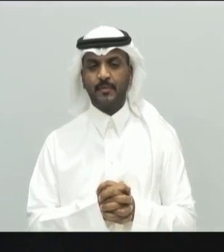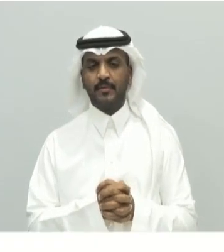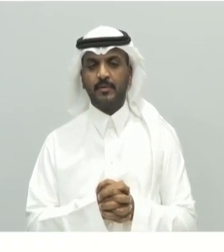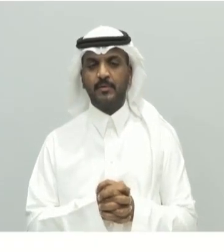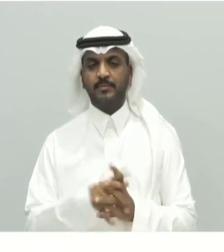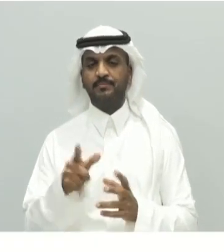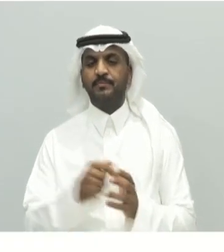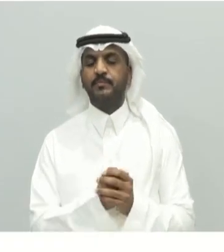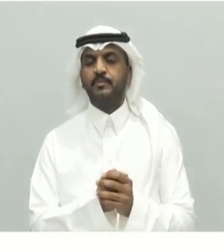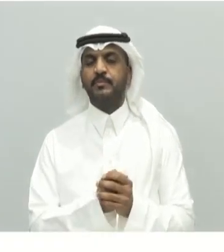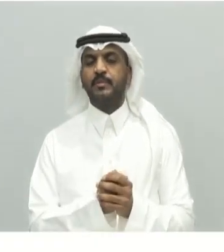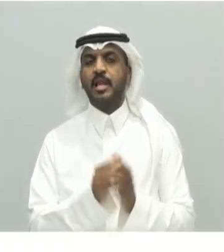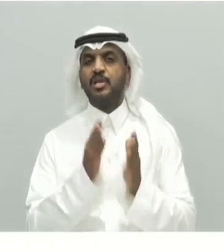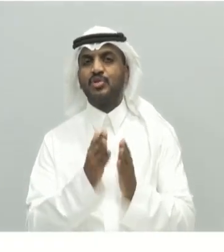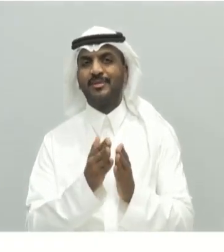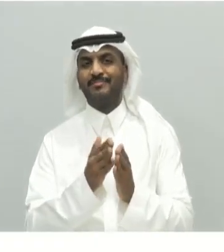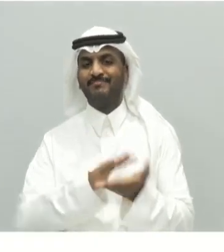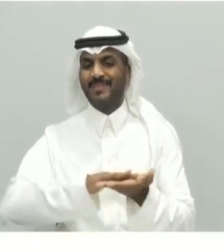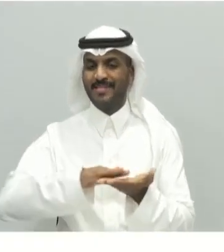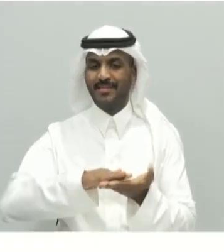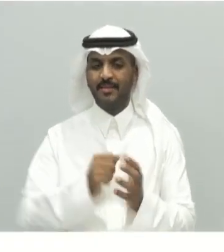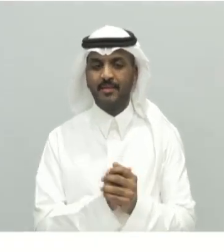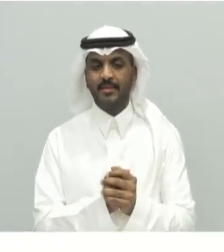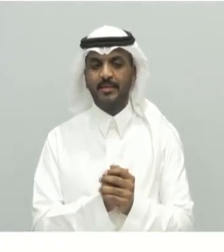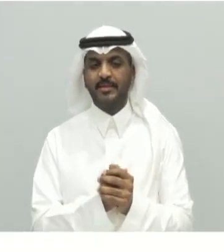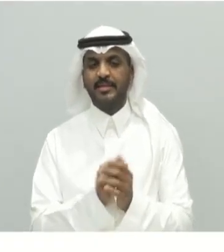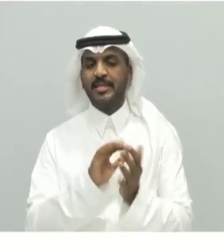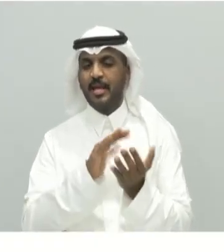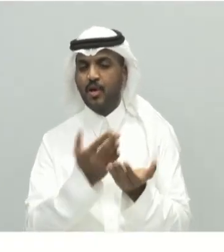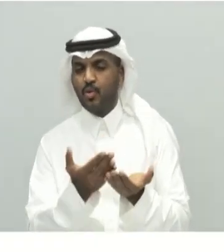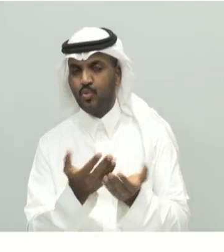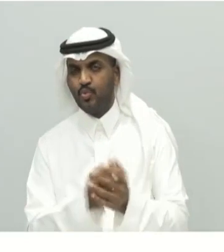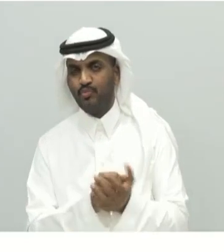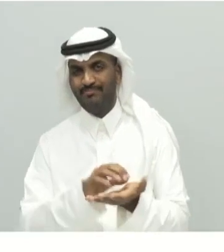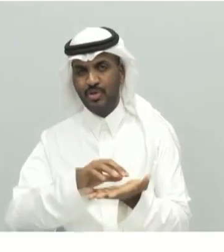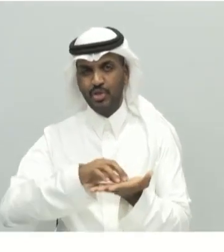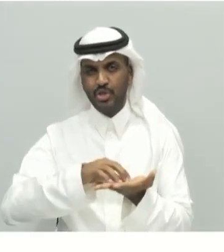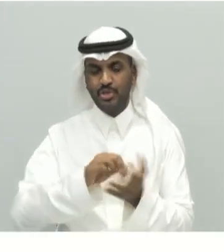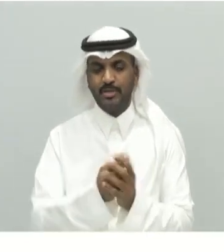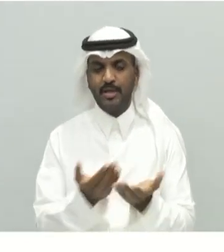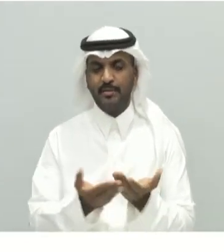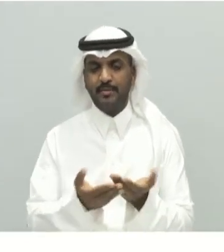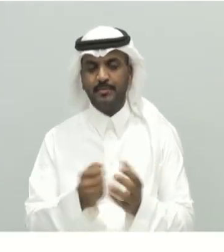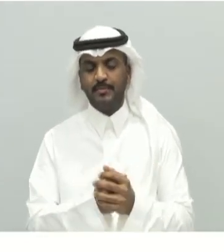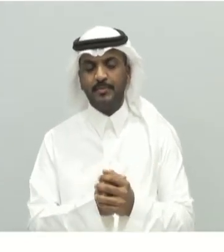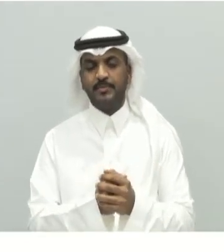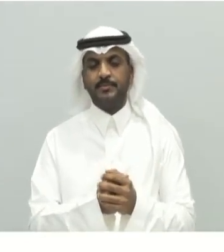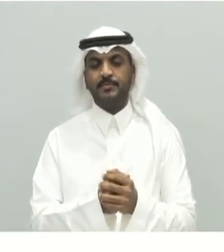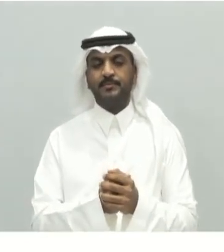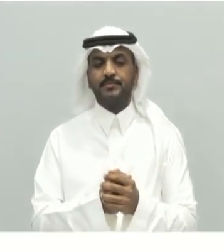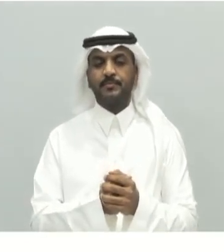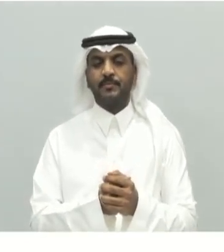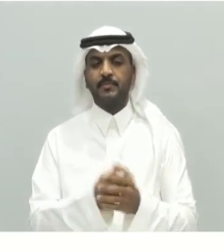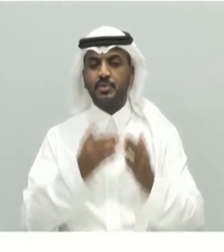تضاريس هي الاشكال السطحيه التي تتكون منها القشره